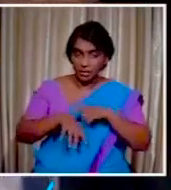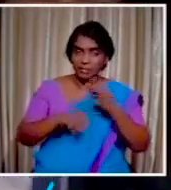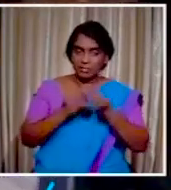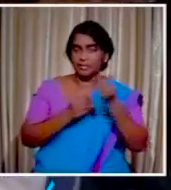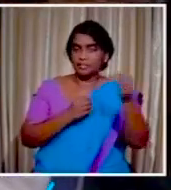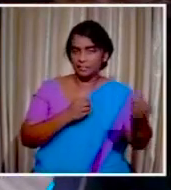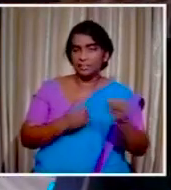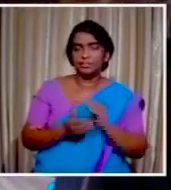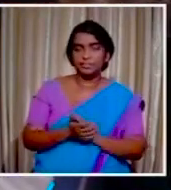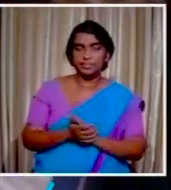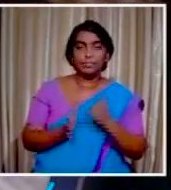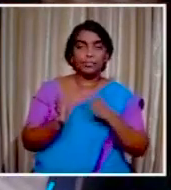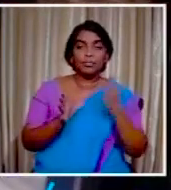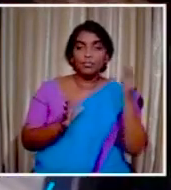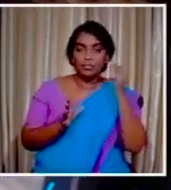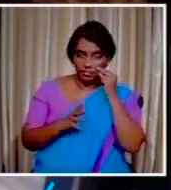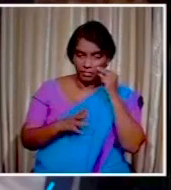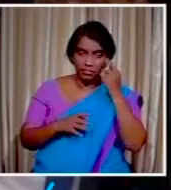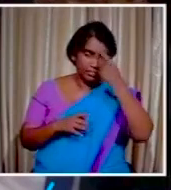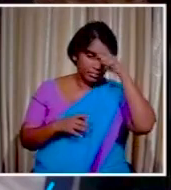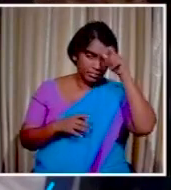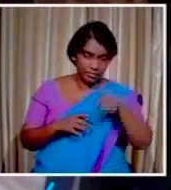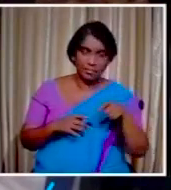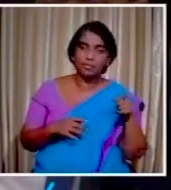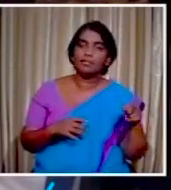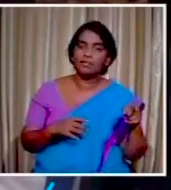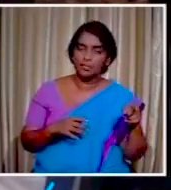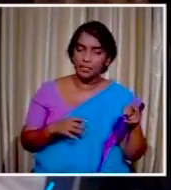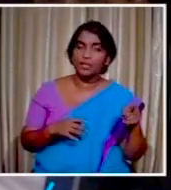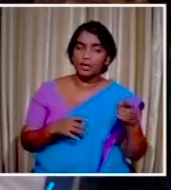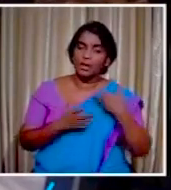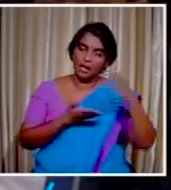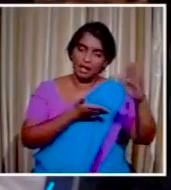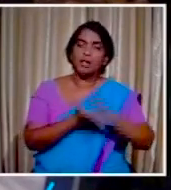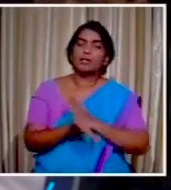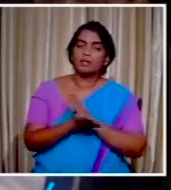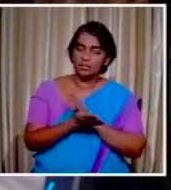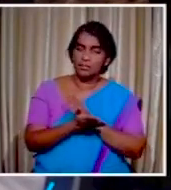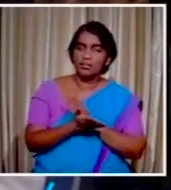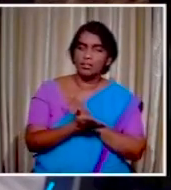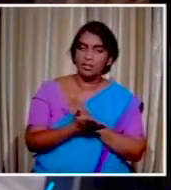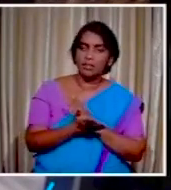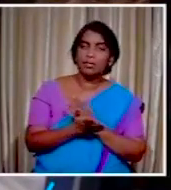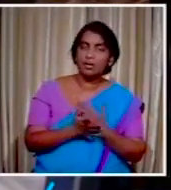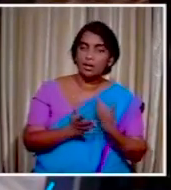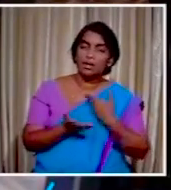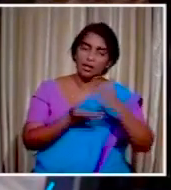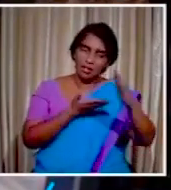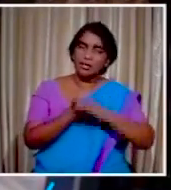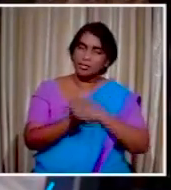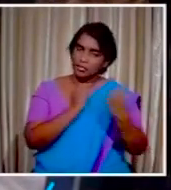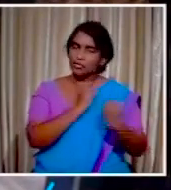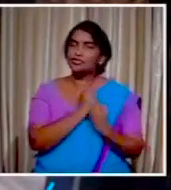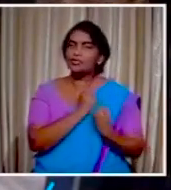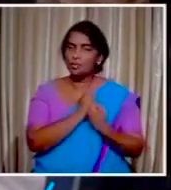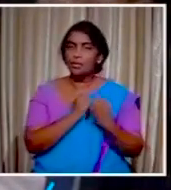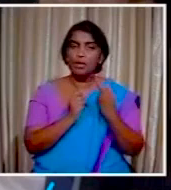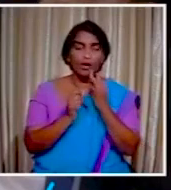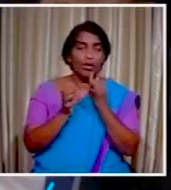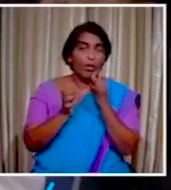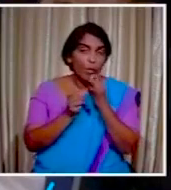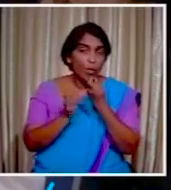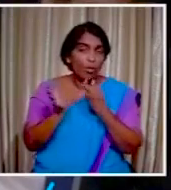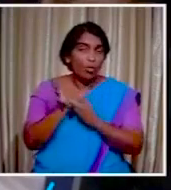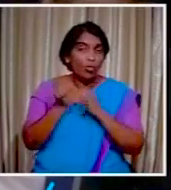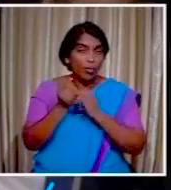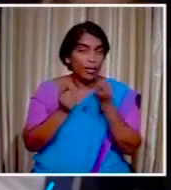මම ඉල්ලීමක් කරන අනුර කුමාර දිසානායක මන්ත්‍රීතුමාගෙනු ඒක අපිට උදව් කරන්න අපිට සහයක දෙන්න මේ රුපියල් ප්‍රමාණය ගන්න